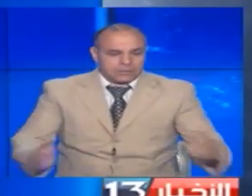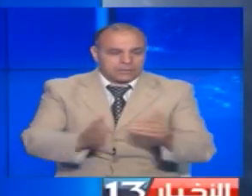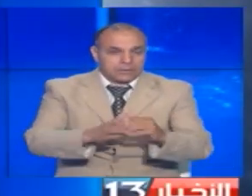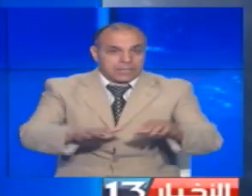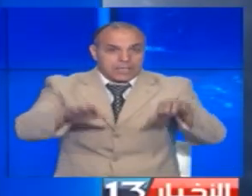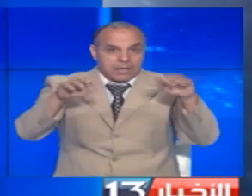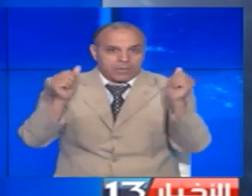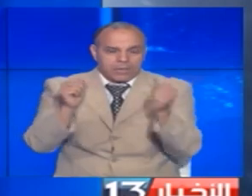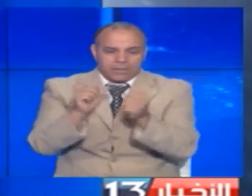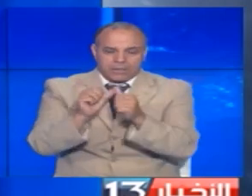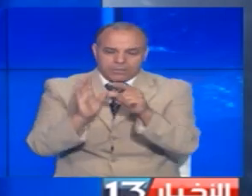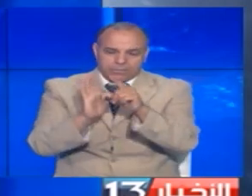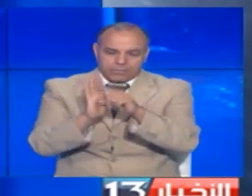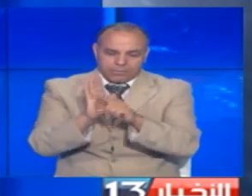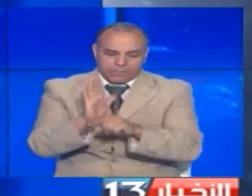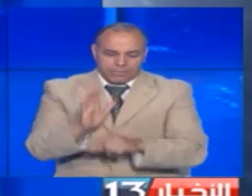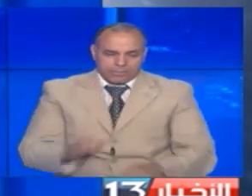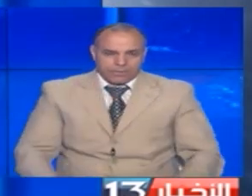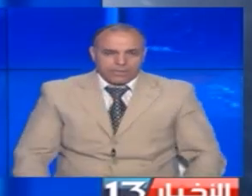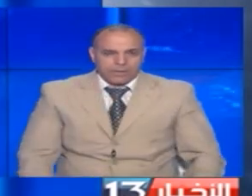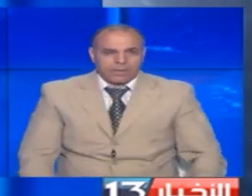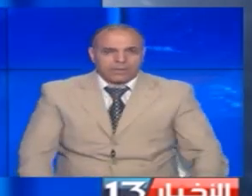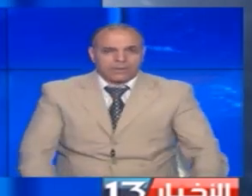مشاهدينا الكرام وهذا تذكير بالعناوين